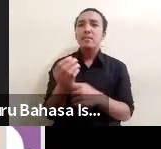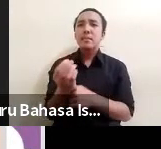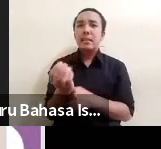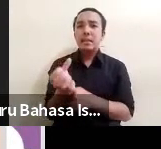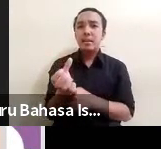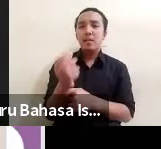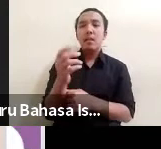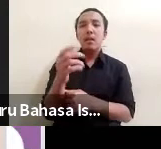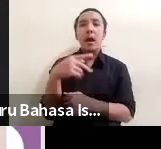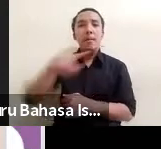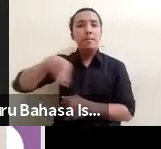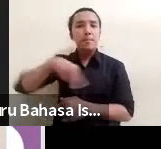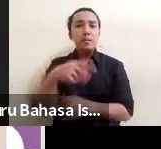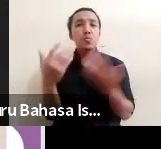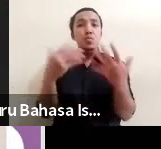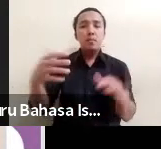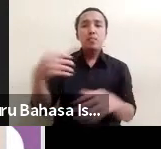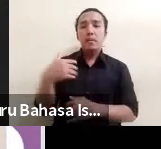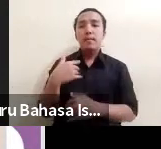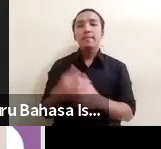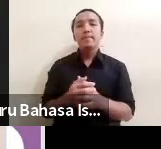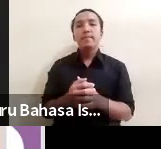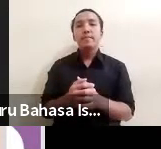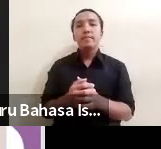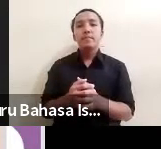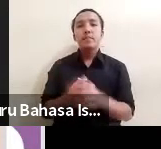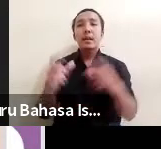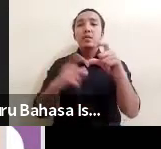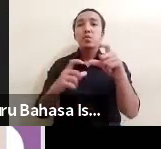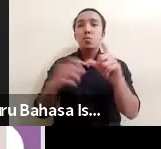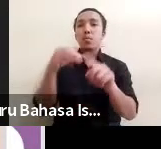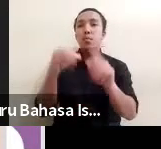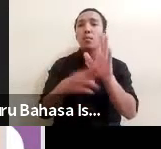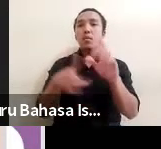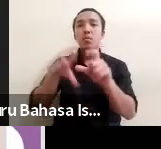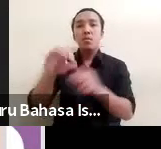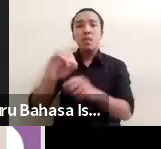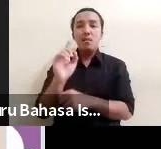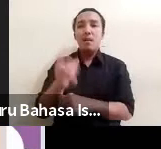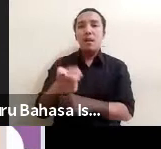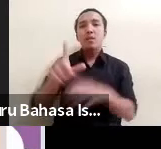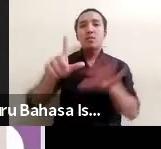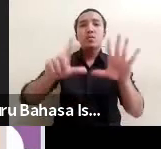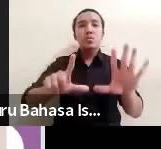sudah ada 7 desa KDD, kelompok disabilitas desa.